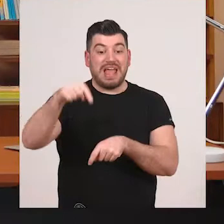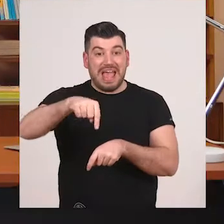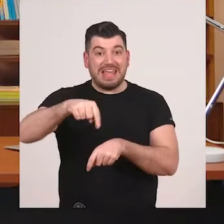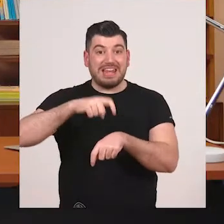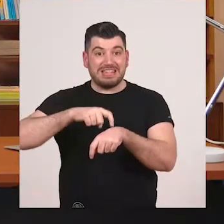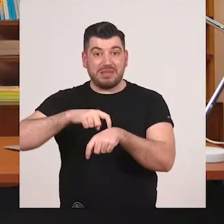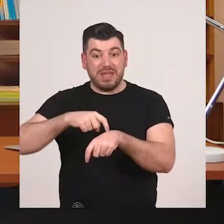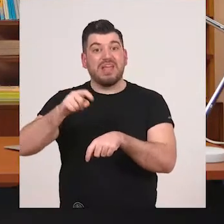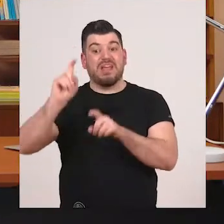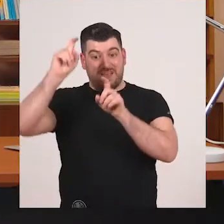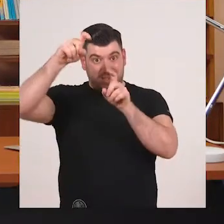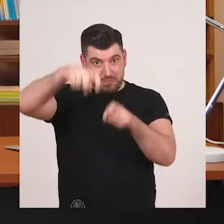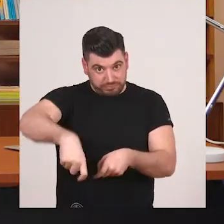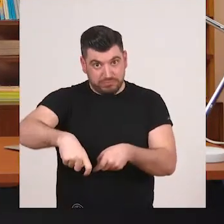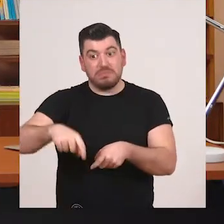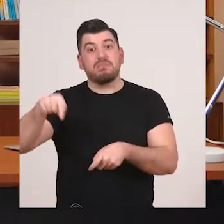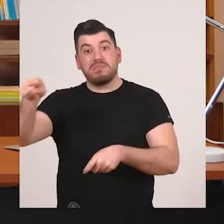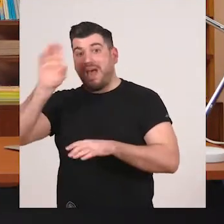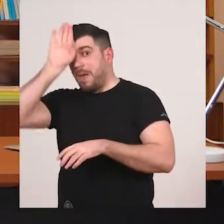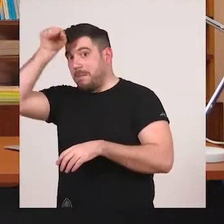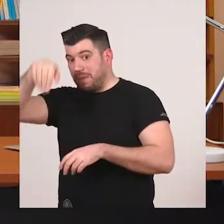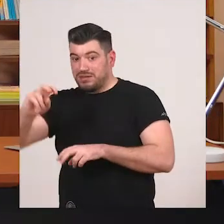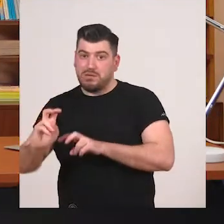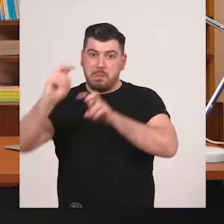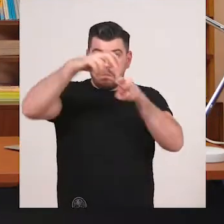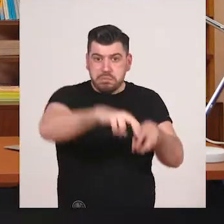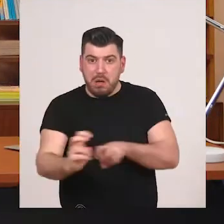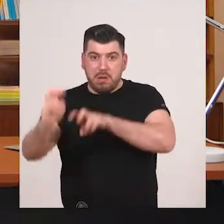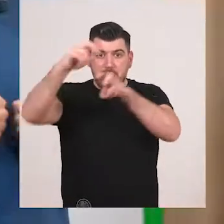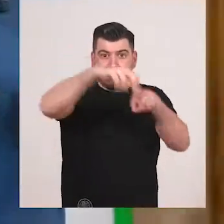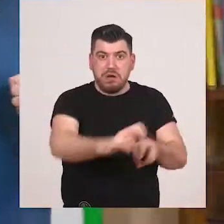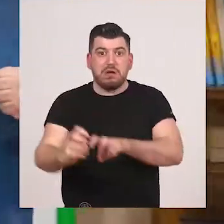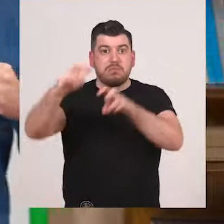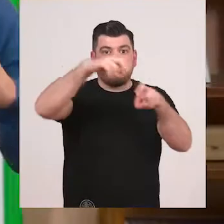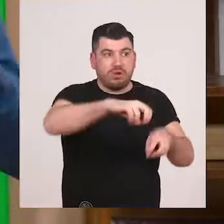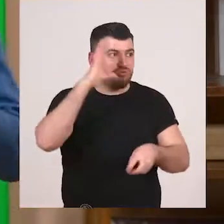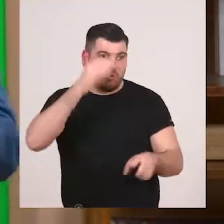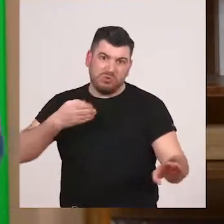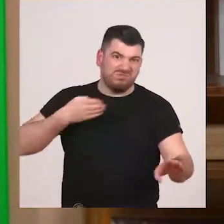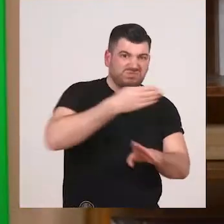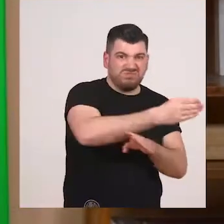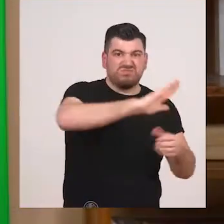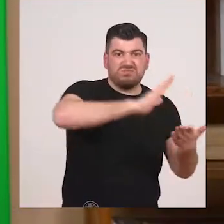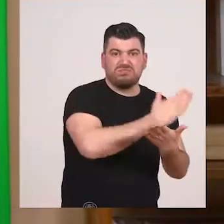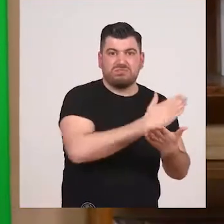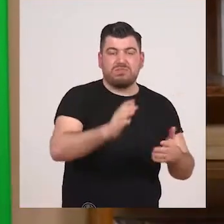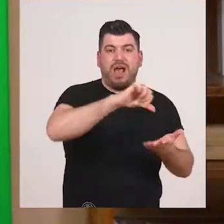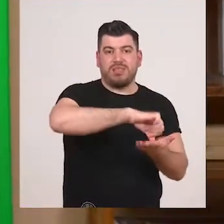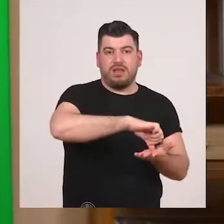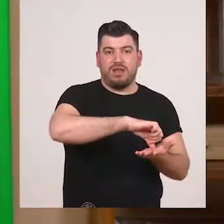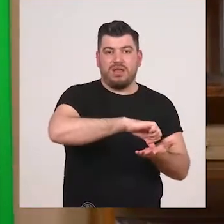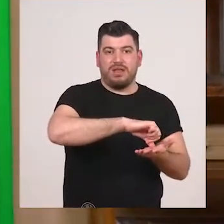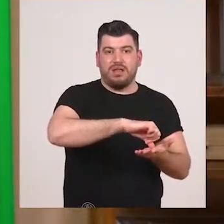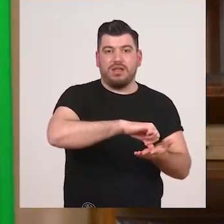αποβίβασης, όπου μετά θα πήγαιναν για να καταστρέψουν την Αθήνα. Γιατί δεν θέλανε με τίποτα